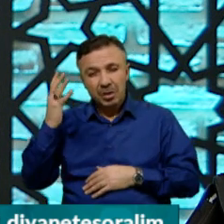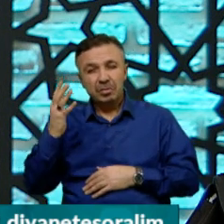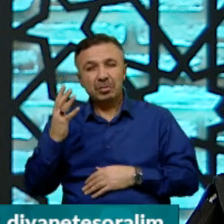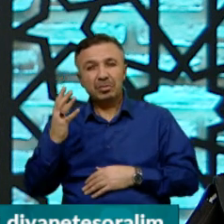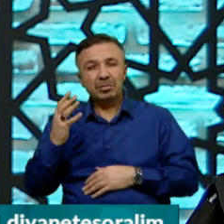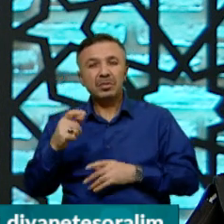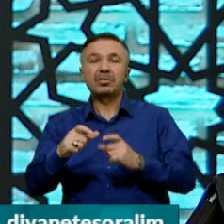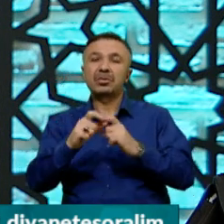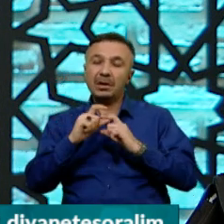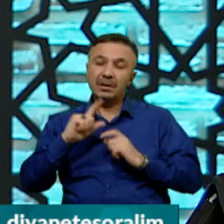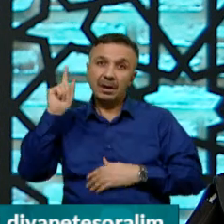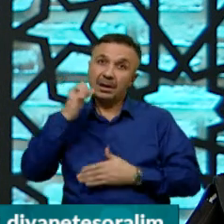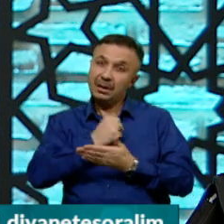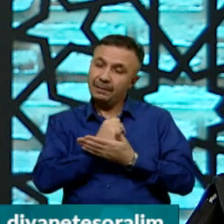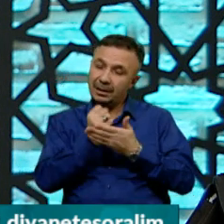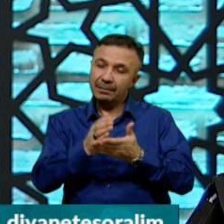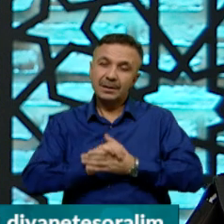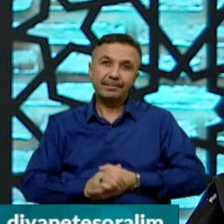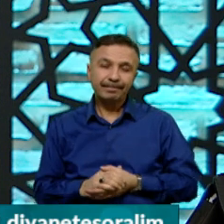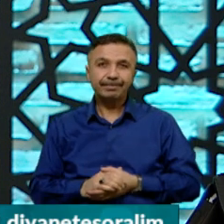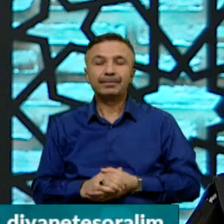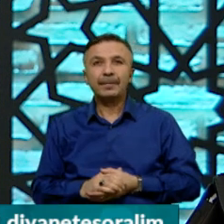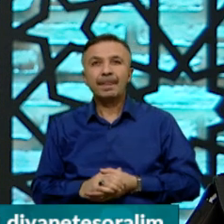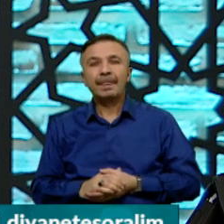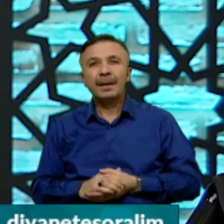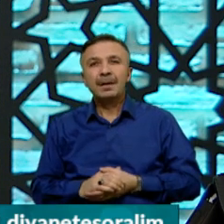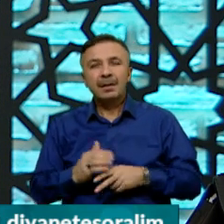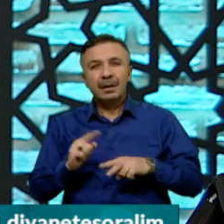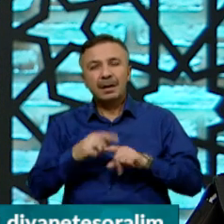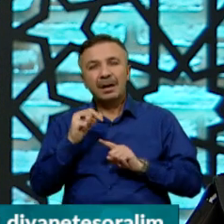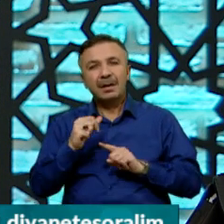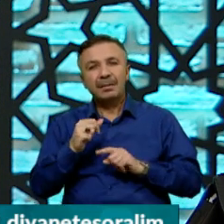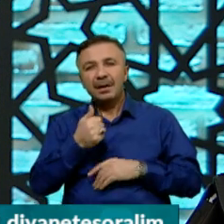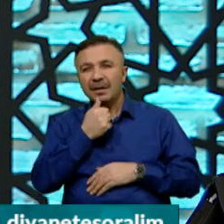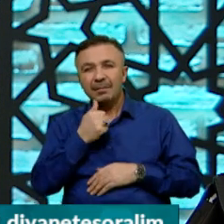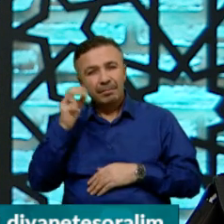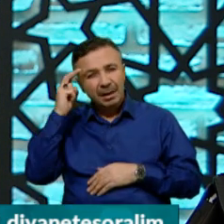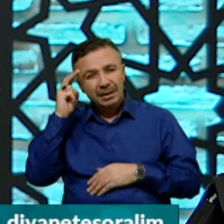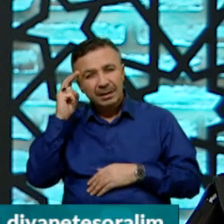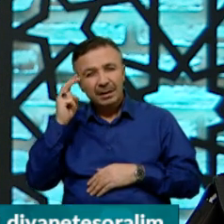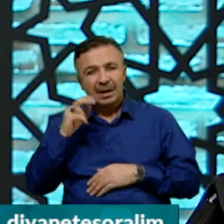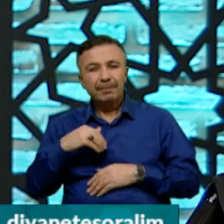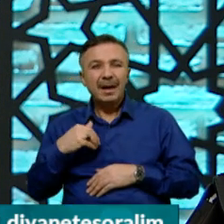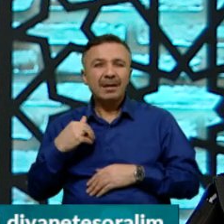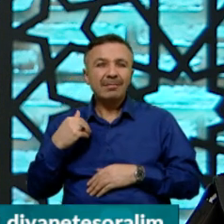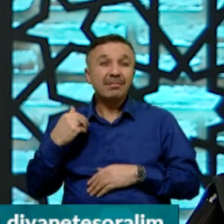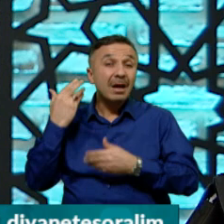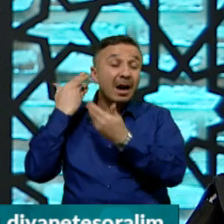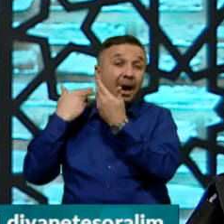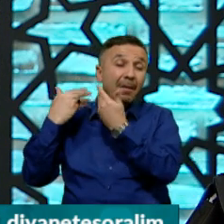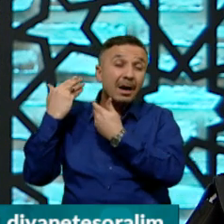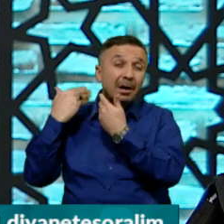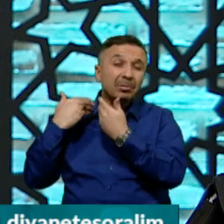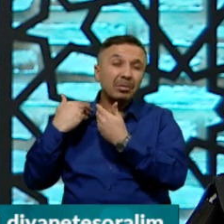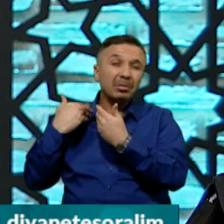vardı Allah hayırlı şifalar versin o izleyici müzede Ali Bey Manisa'dan aradı dedi ki ben omurilik ameliyatı oldum çok büyük bir